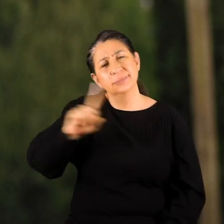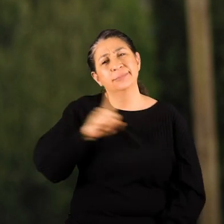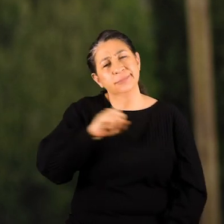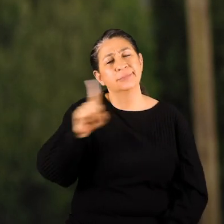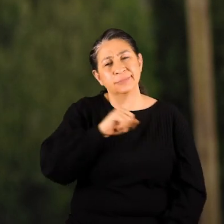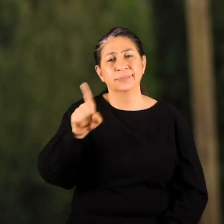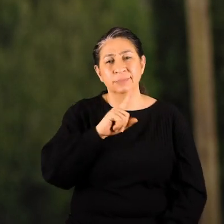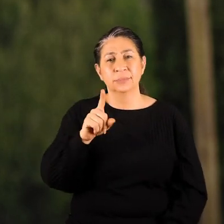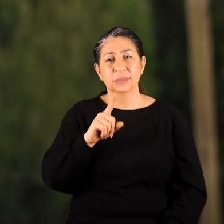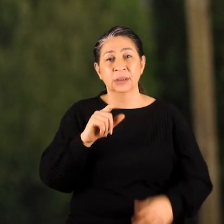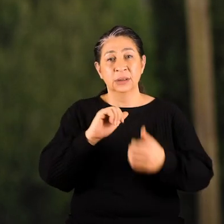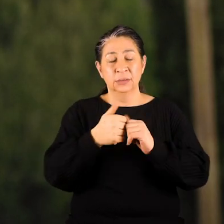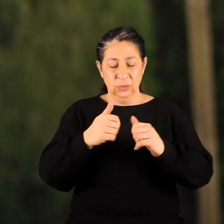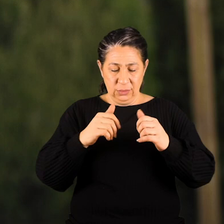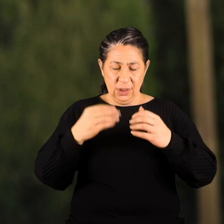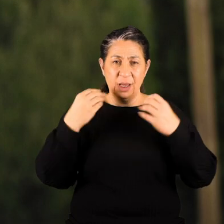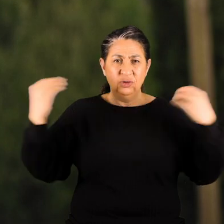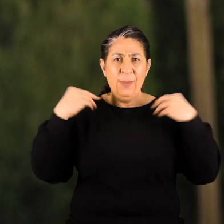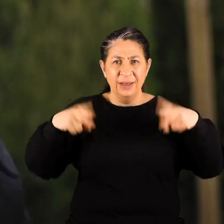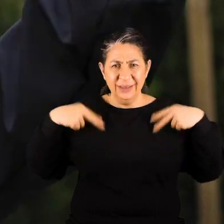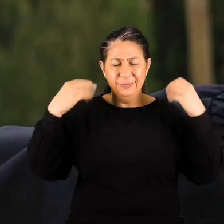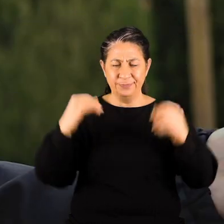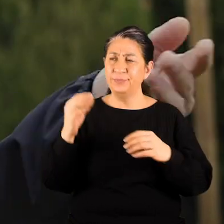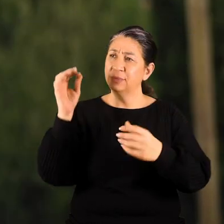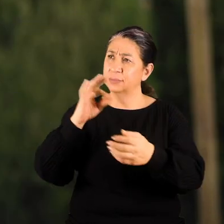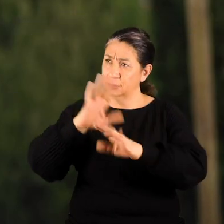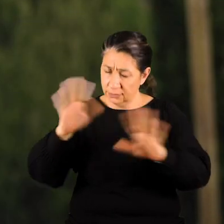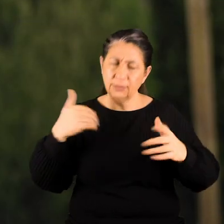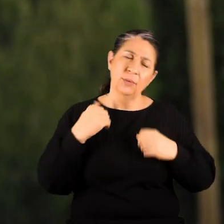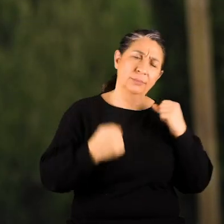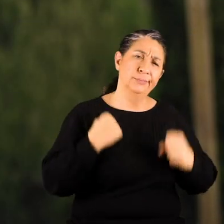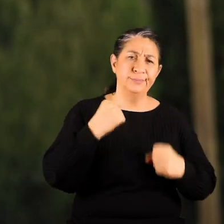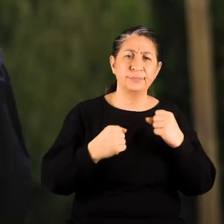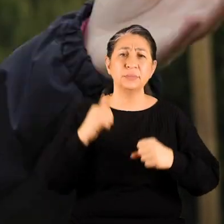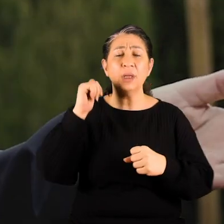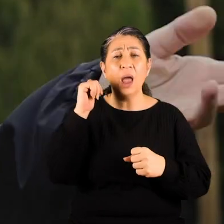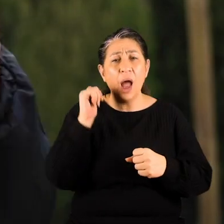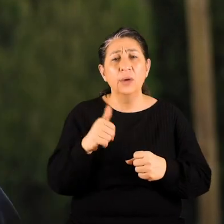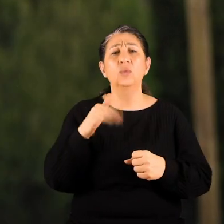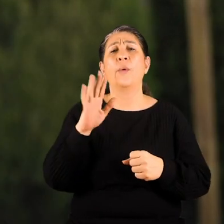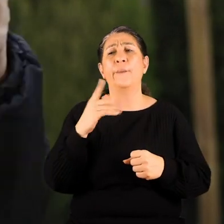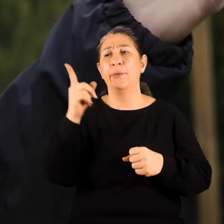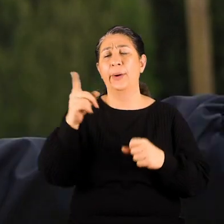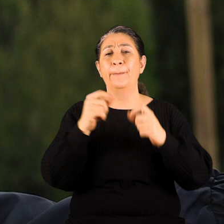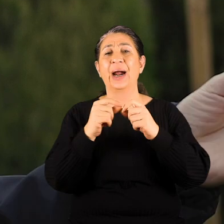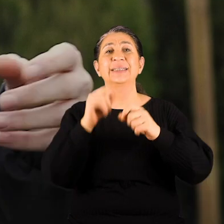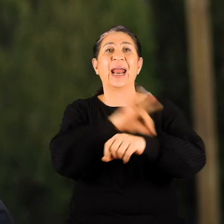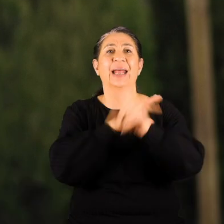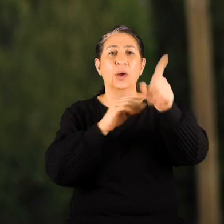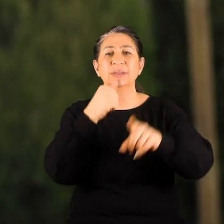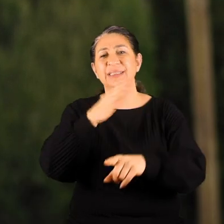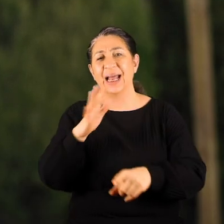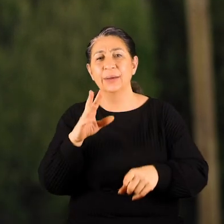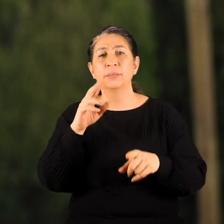böyle. Spor kıyafetlerimle gidiyordum, radyoterapimi alıyordum, oradan koşmaya gidiyordum. Ve her gün, yok o gün Belgrad'da koşayım, o gün